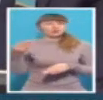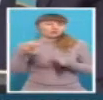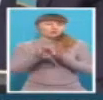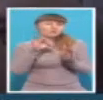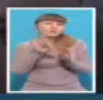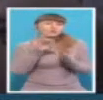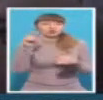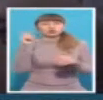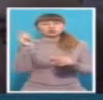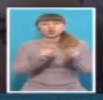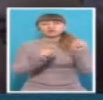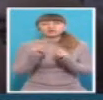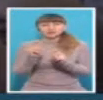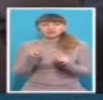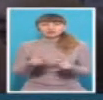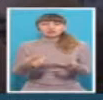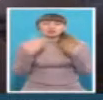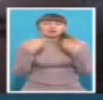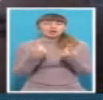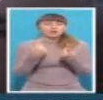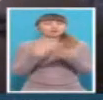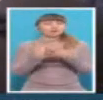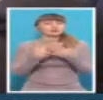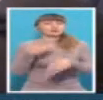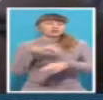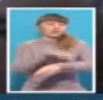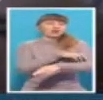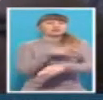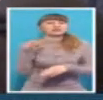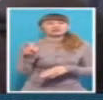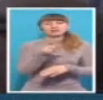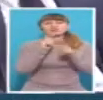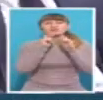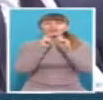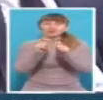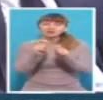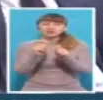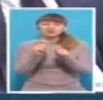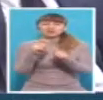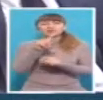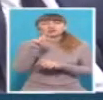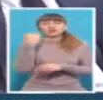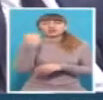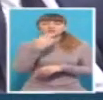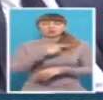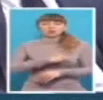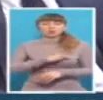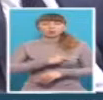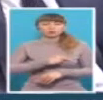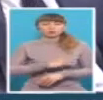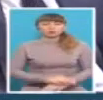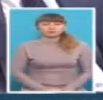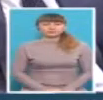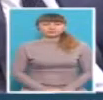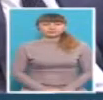пен толықтыру енгізілді. Маңызды құжаттың негізгі бөлігі қаржылық қолжетімділікті арттыру, несиелік сертификаттарды дамыту, өсімдік